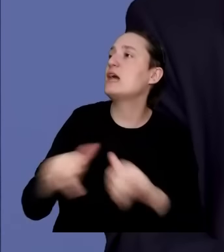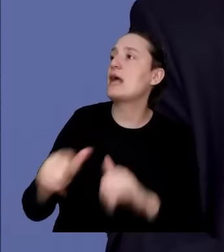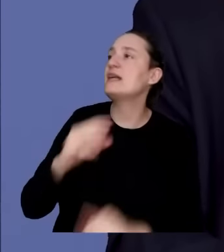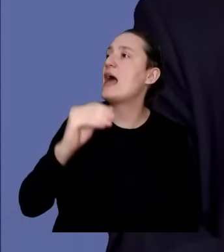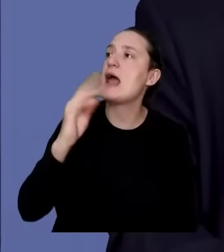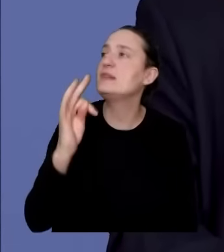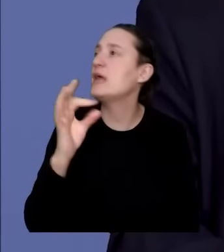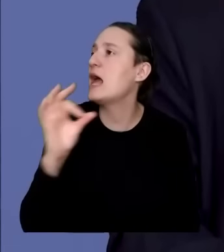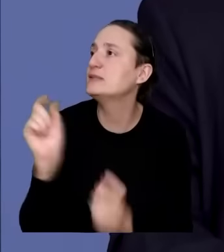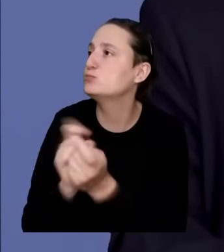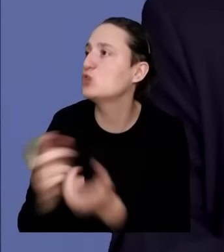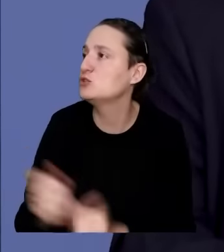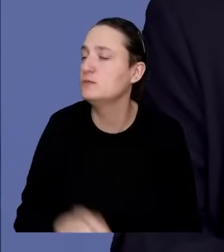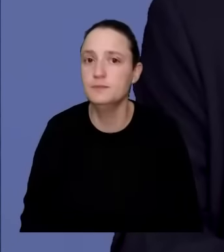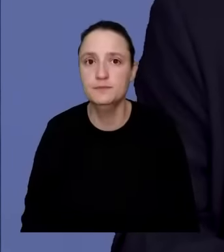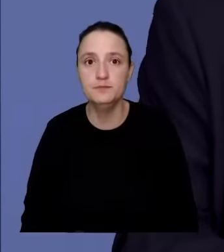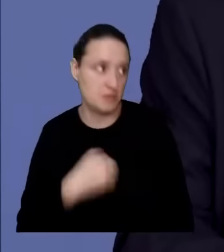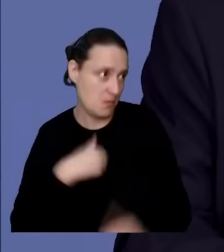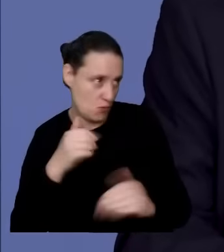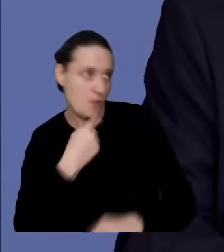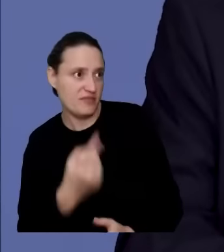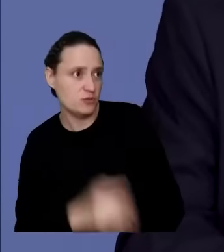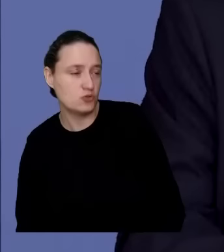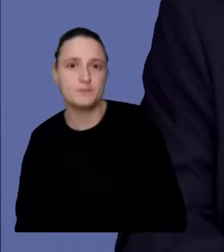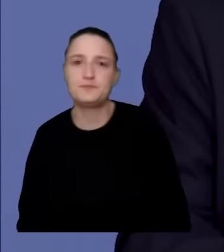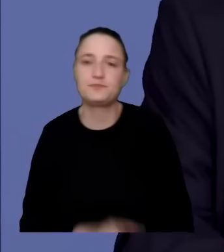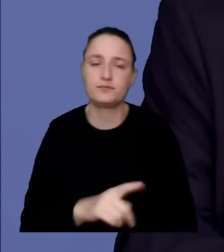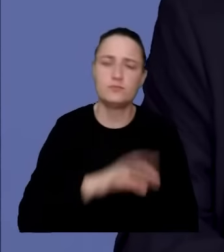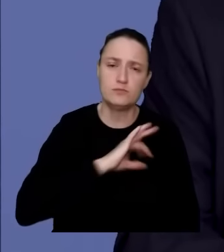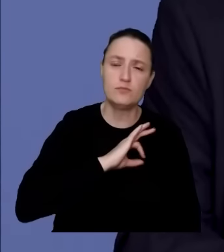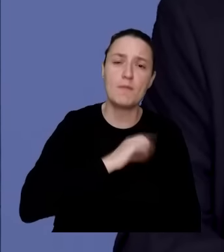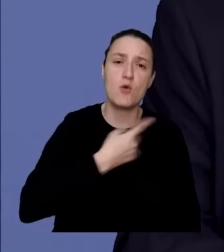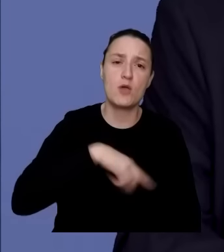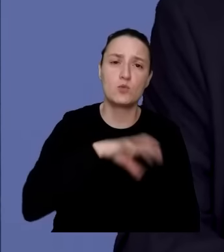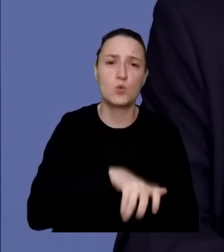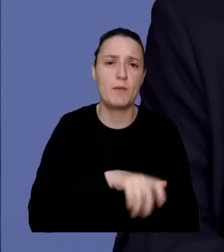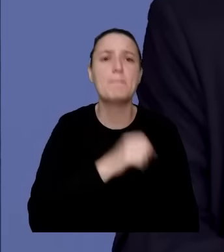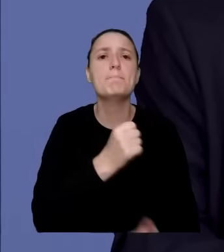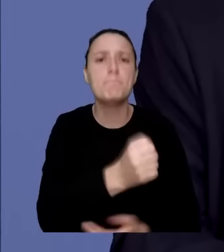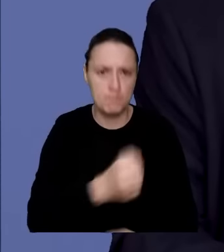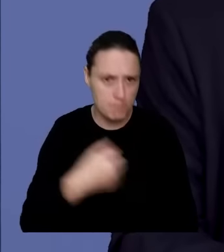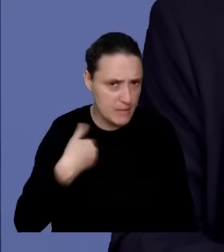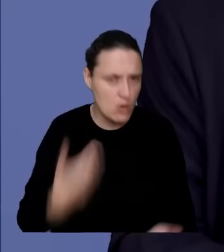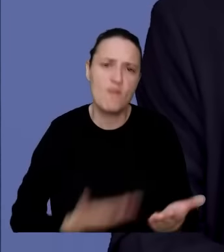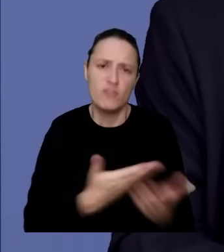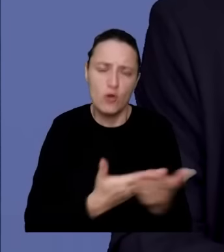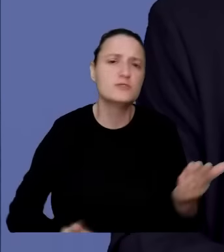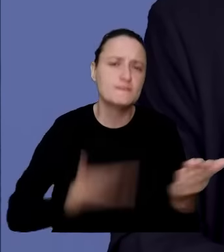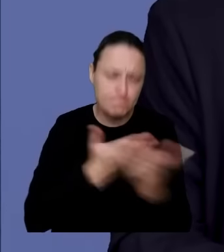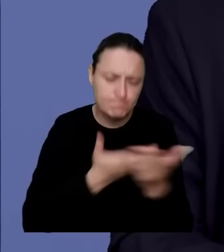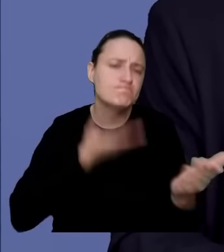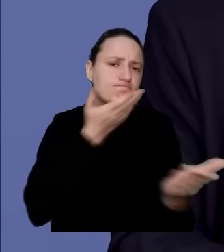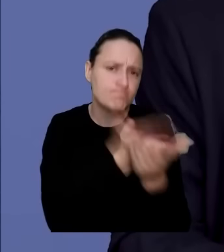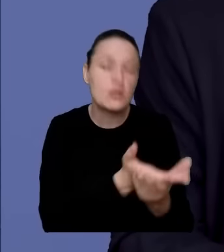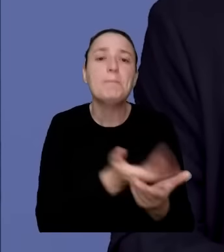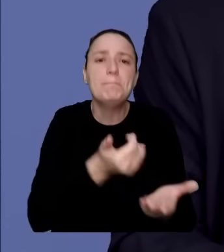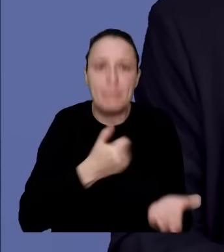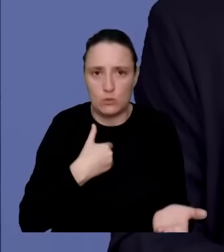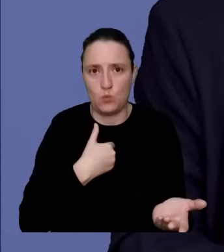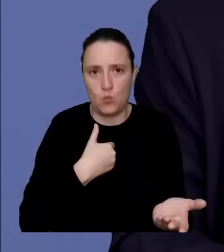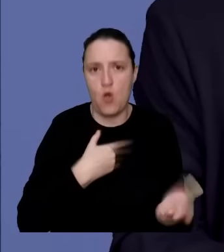przykład moi posłowie moi posłowie moi posłowie składali odpowiednie wnioski na